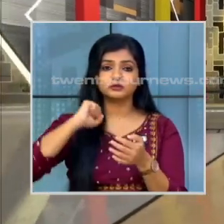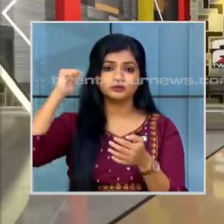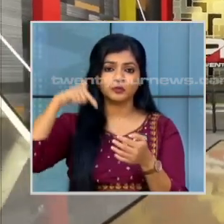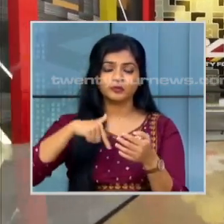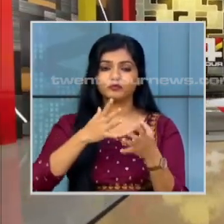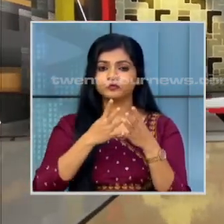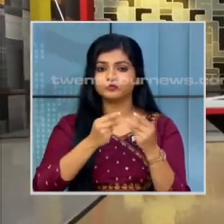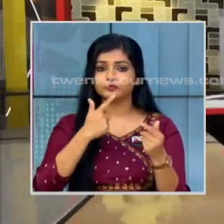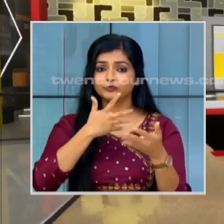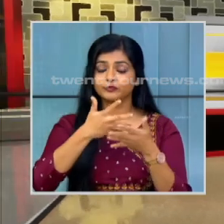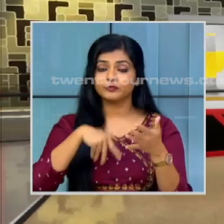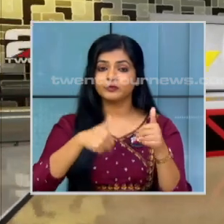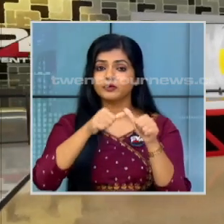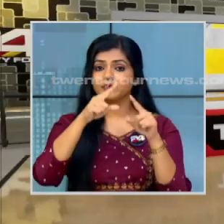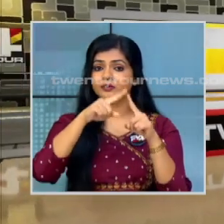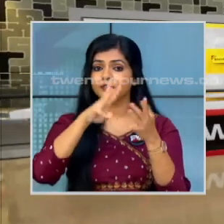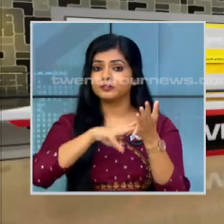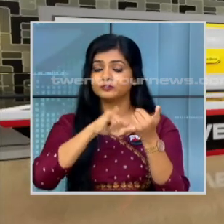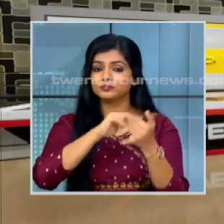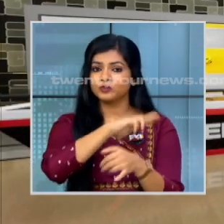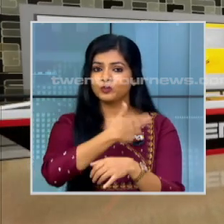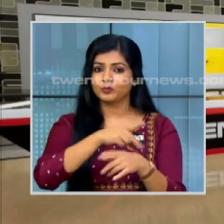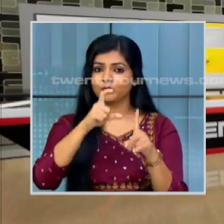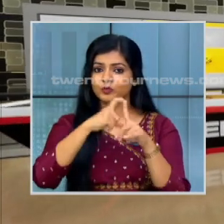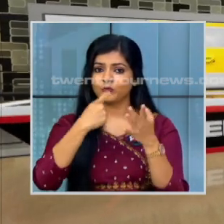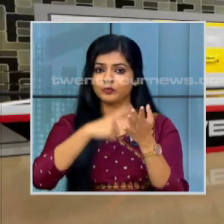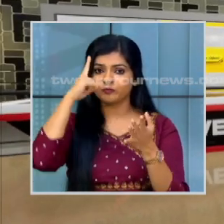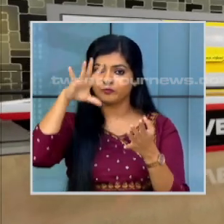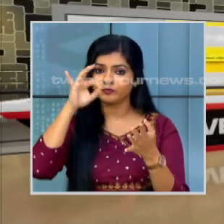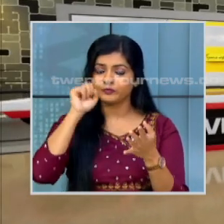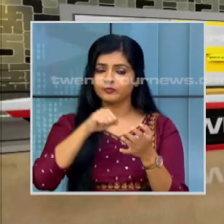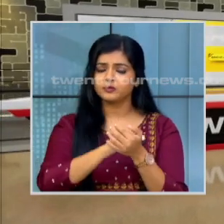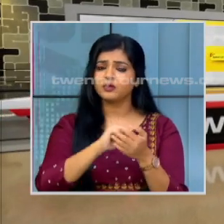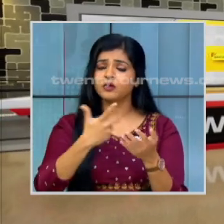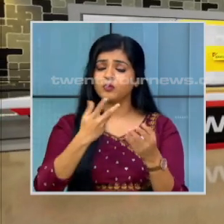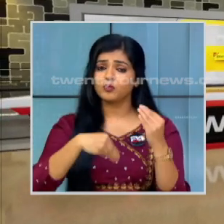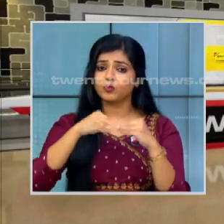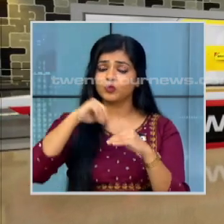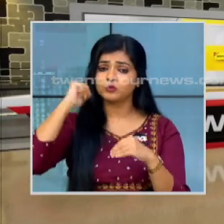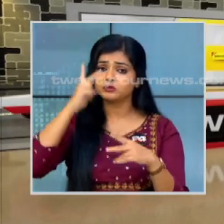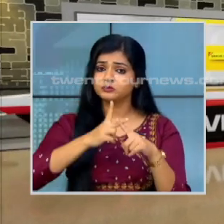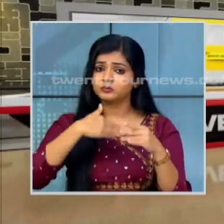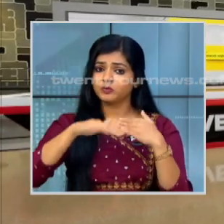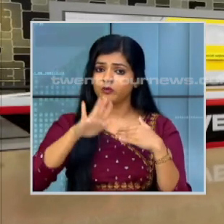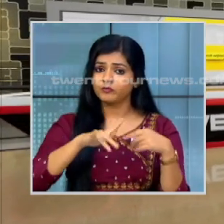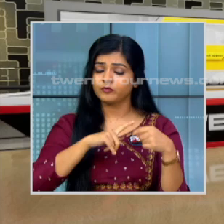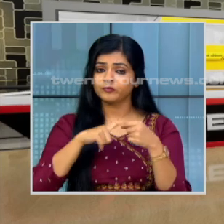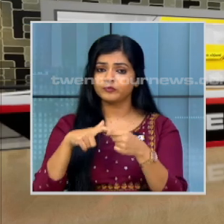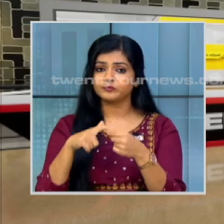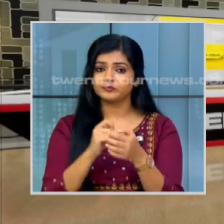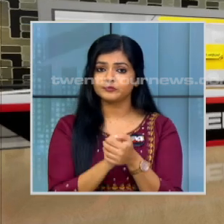സമരം അത് അവസാനിപ്പിക്കാൻ എയിംസിലെ ഡോക്ടേഴ്സ് തീരുമാനിക്കുന്നു. വിവരങ്ങൾ എന്താണ്? ഈ വേറെ ഏതെങ്കിലും തരത്തിലുള്ള പ്രതിഷേധങ്ങൾ ഇപ്പോഴും തുടരുന്നുണ്ടോ ബൽറാം?